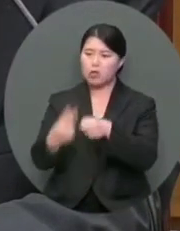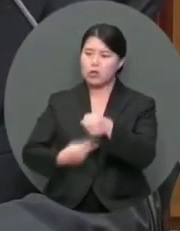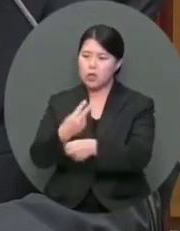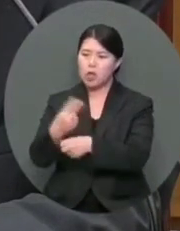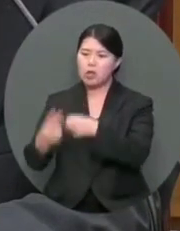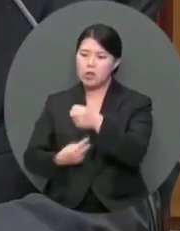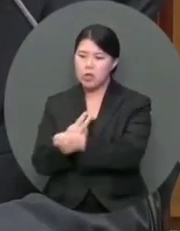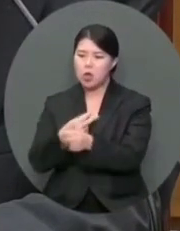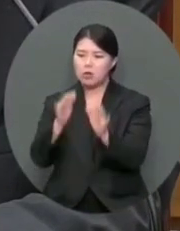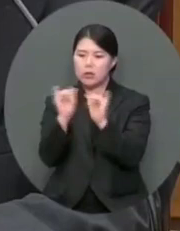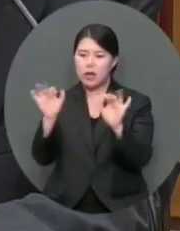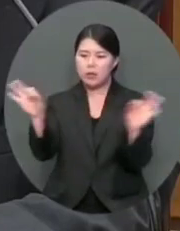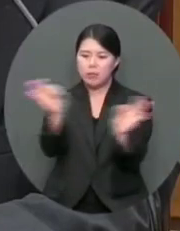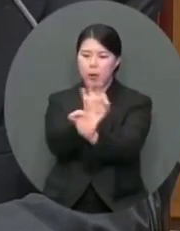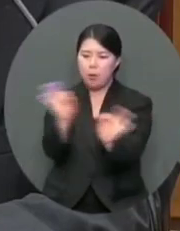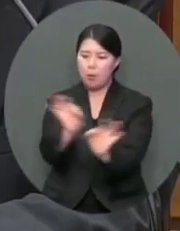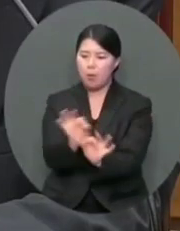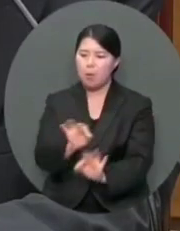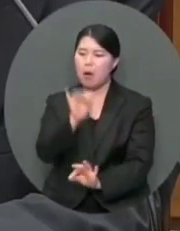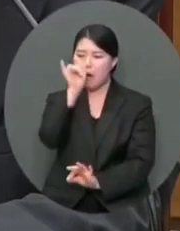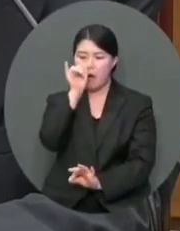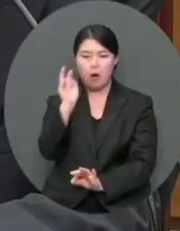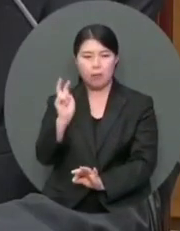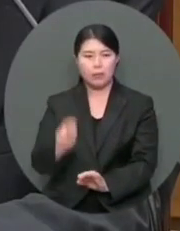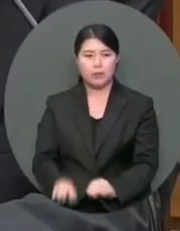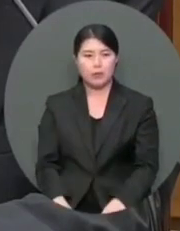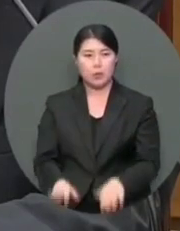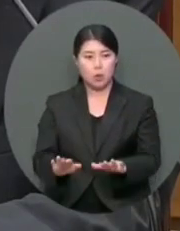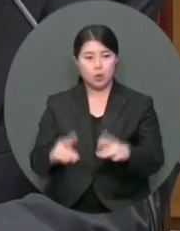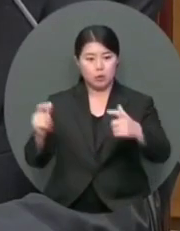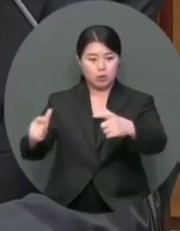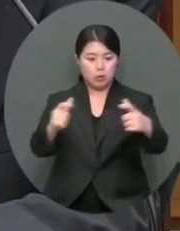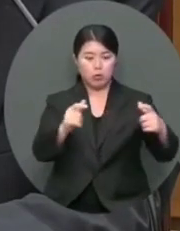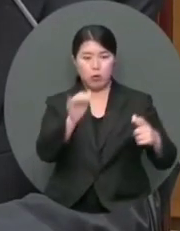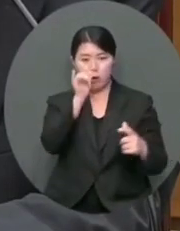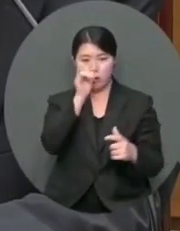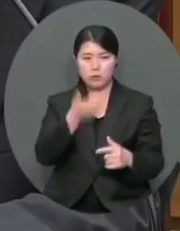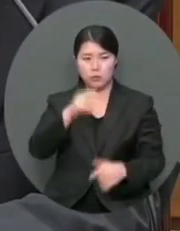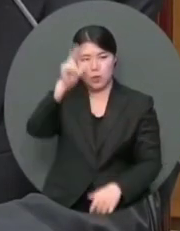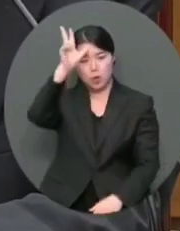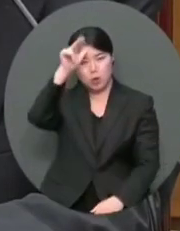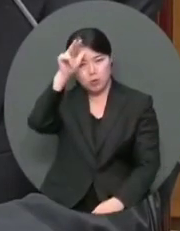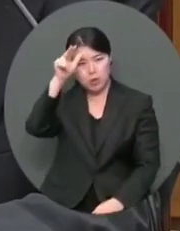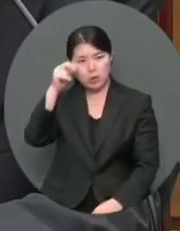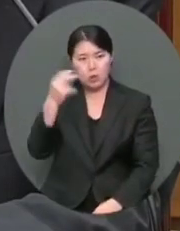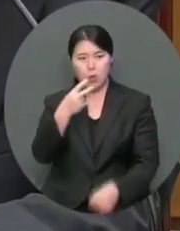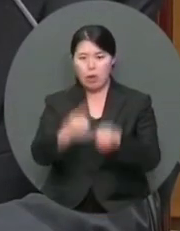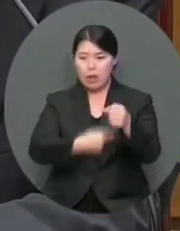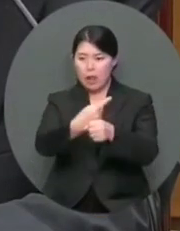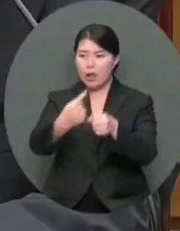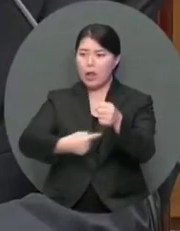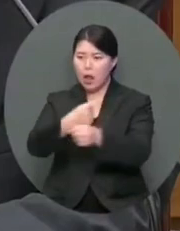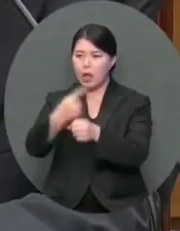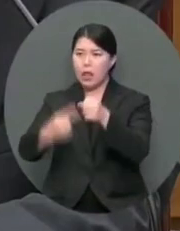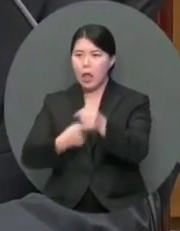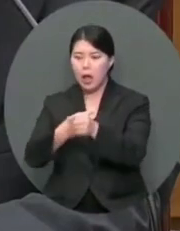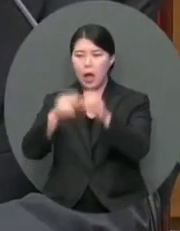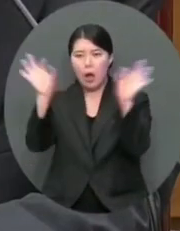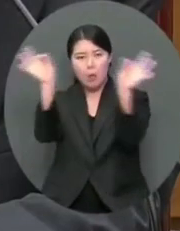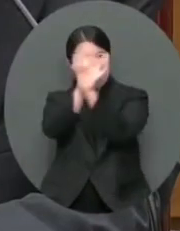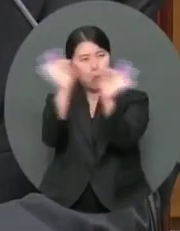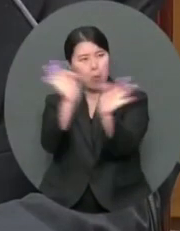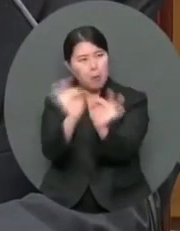있지 않나 저렇게 생각합니다. 예. 우리 여기 다 지역구에 계신 분들 있겠지만 뭐 경찰서장부터 시작해서 1년마다 바뀌어요.